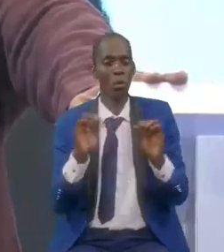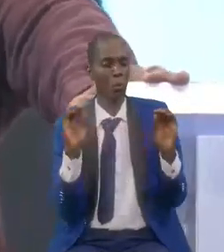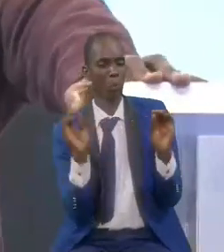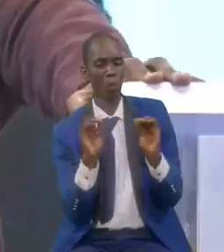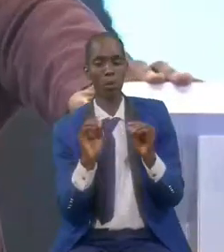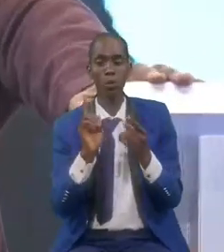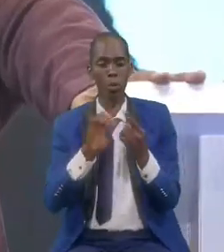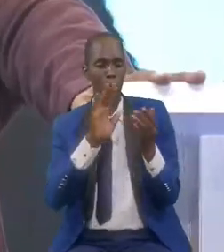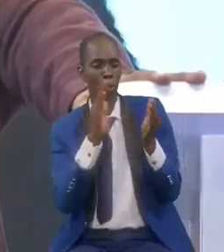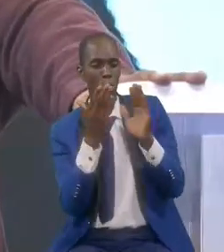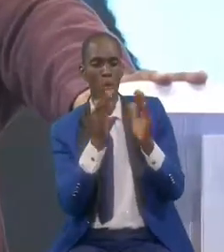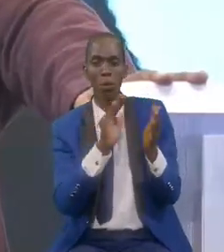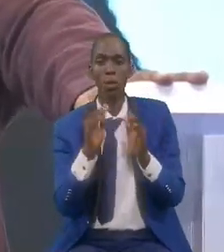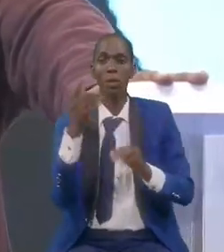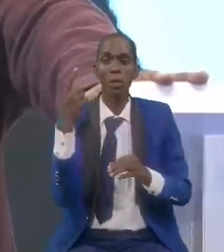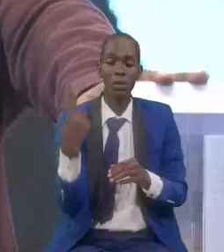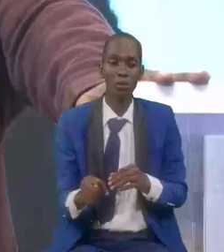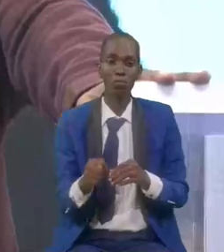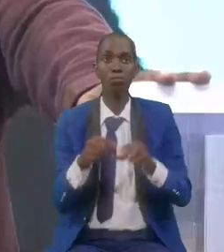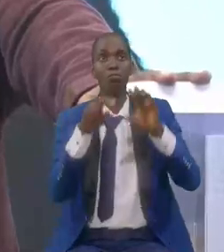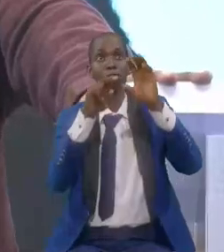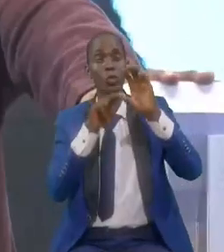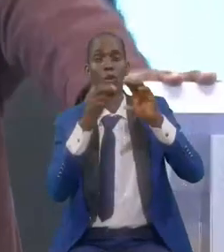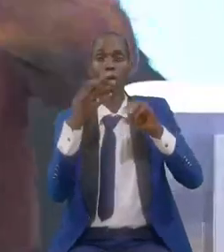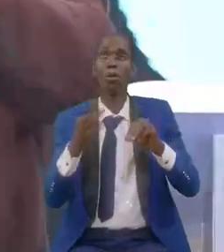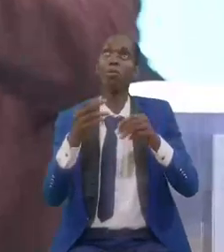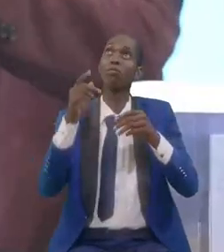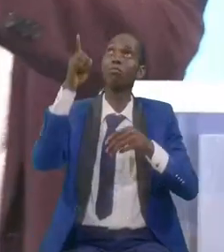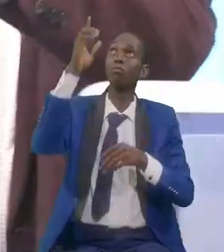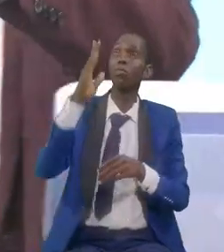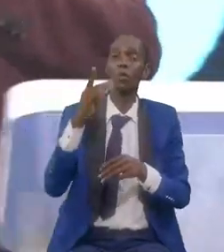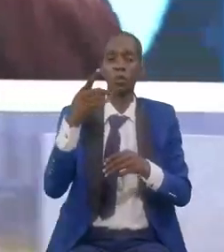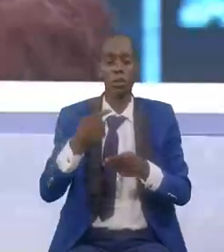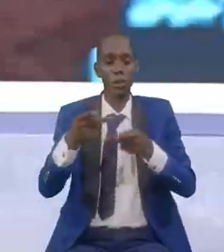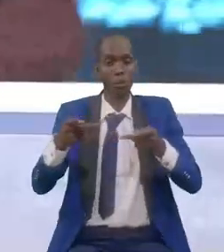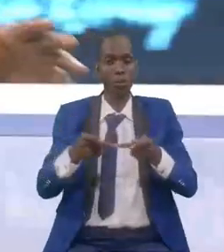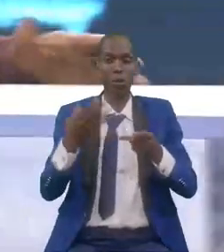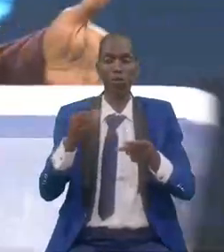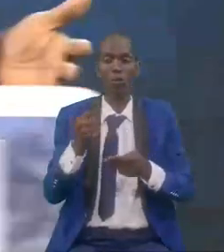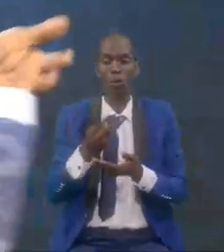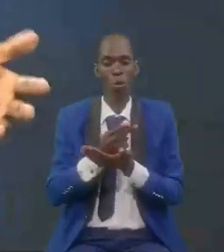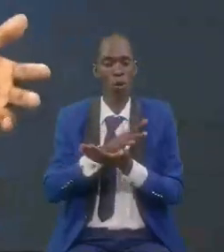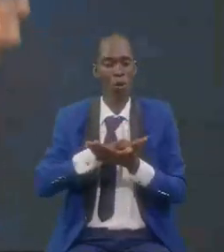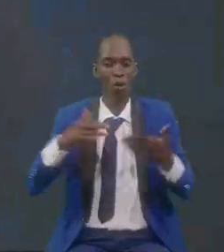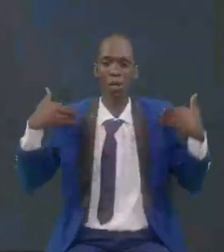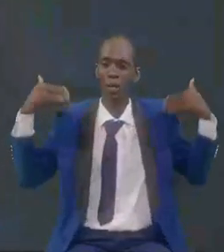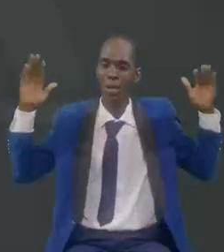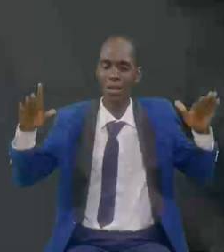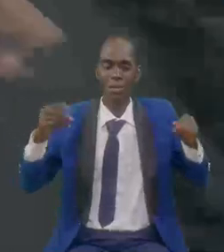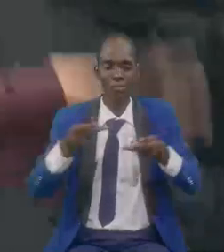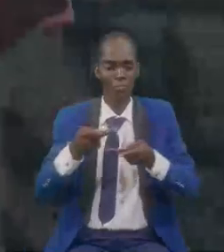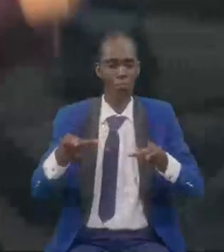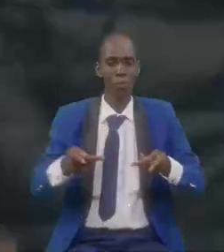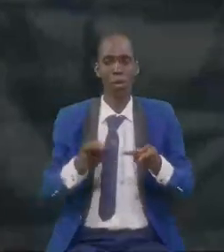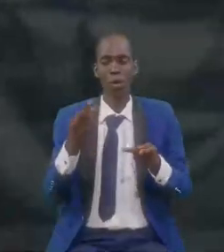Rien ne peut être comparé aux demeures de Dieu, aux demeures des saints anges, aux demeures